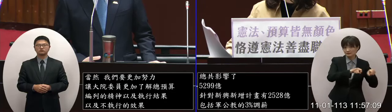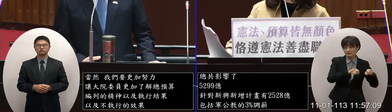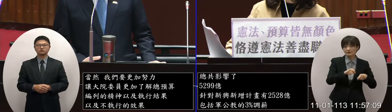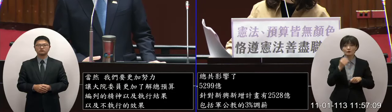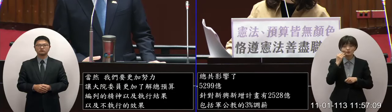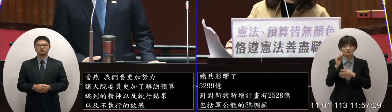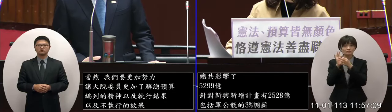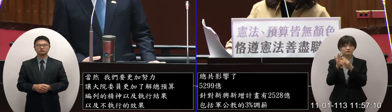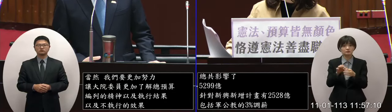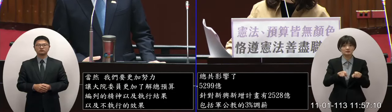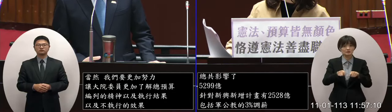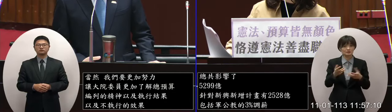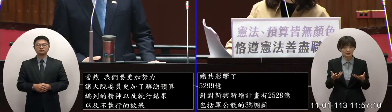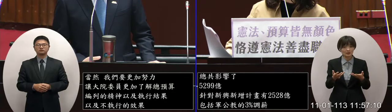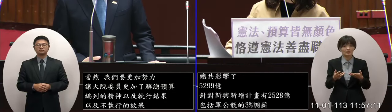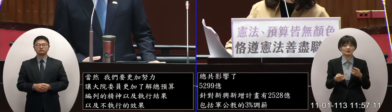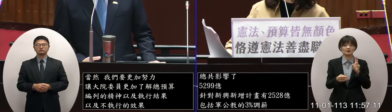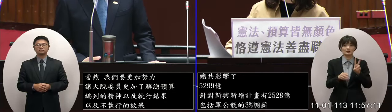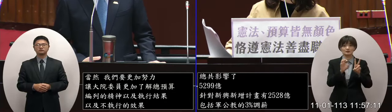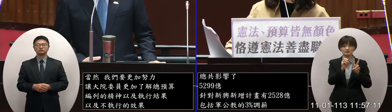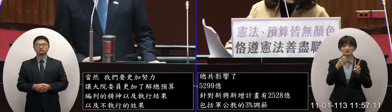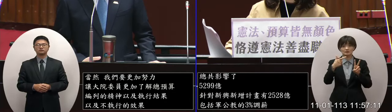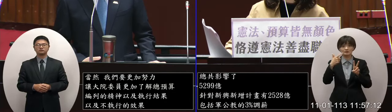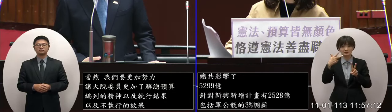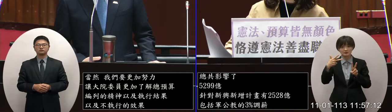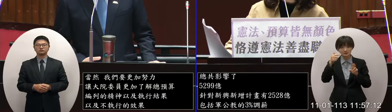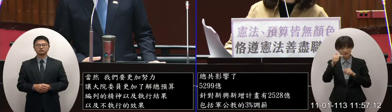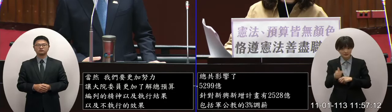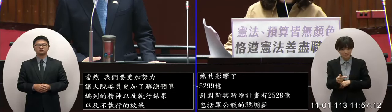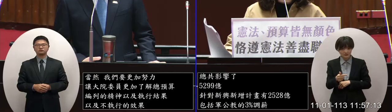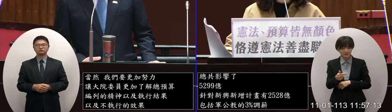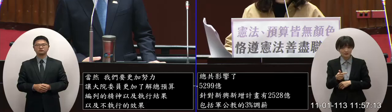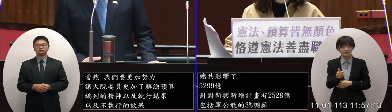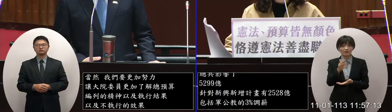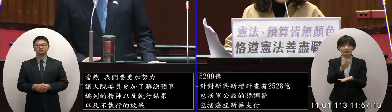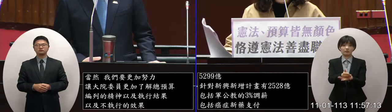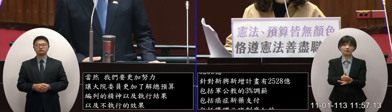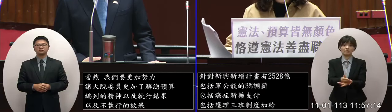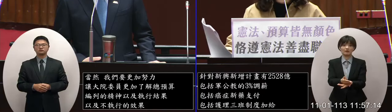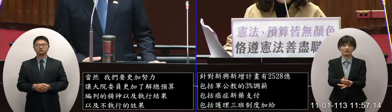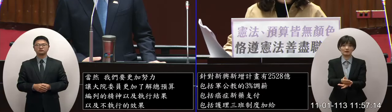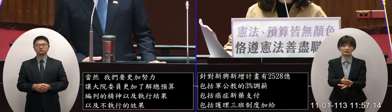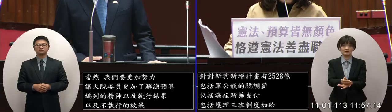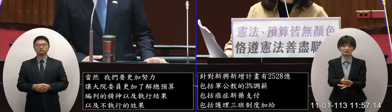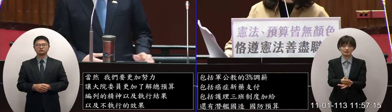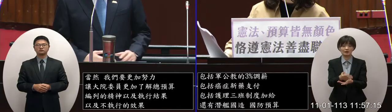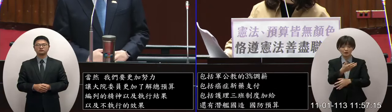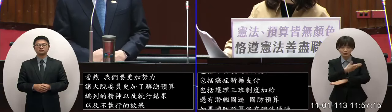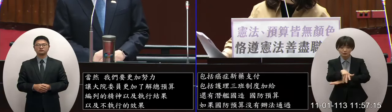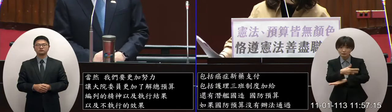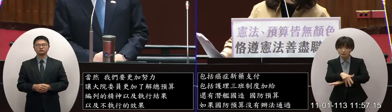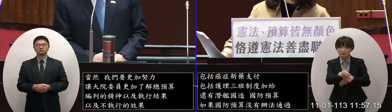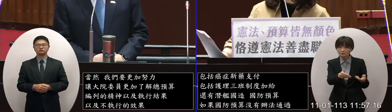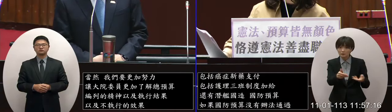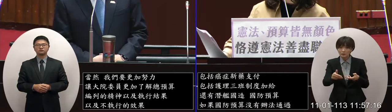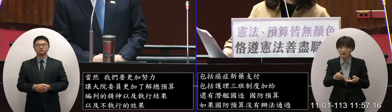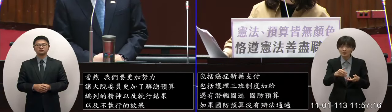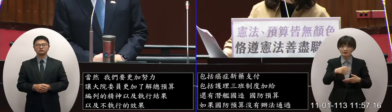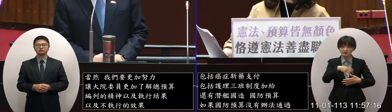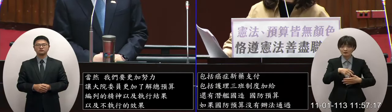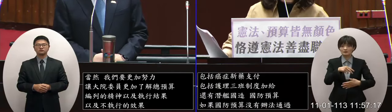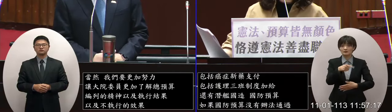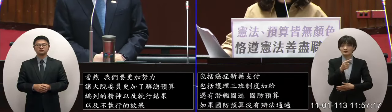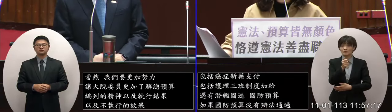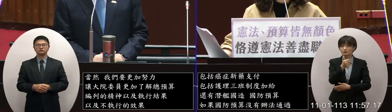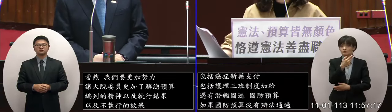新增的项目也有2067亿，尾丁尾当就包括治水预算